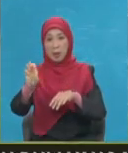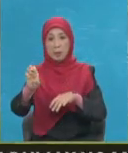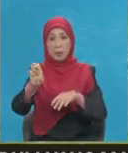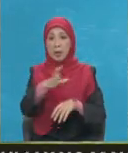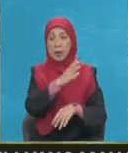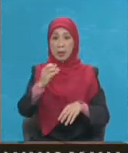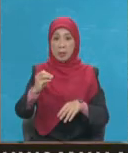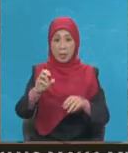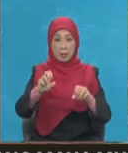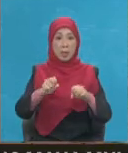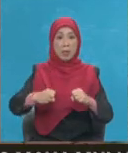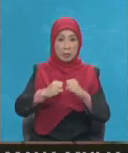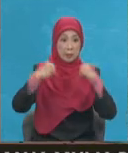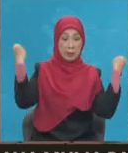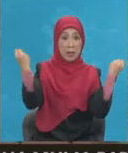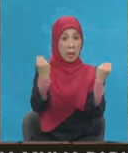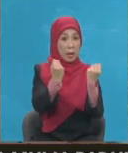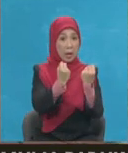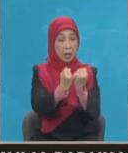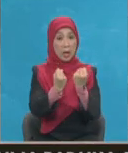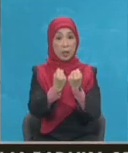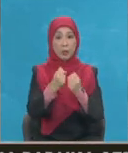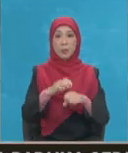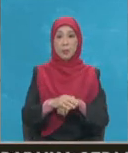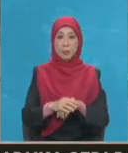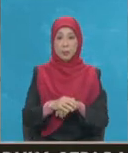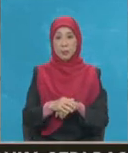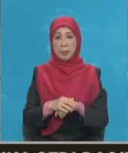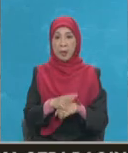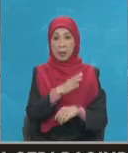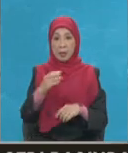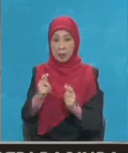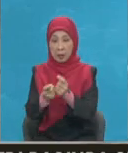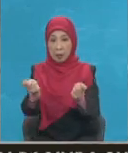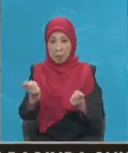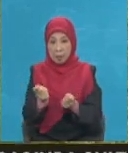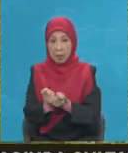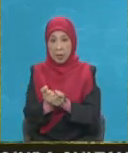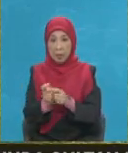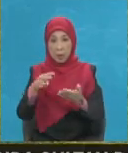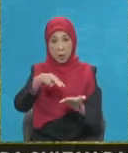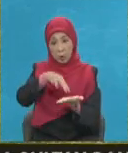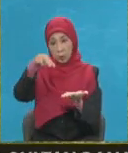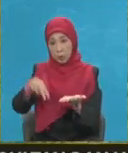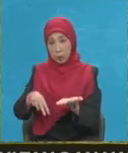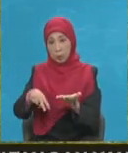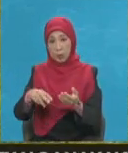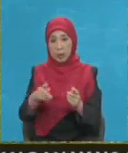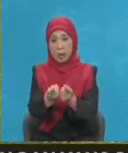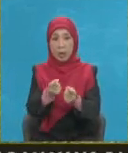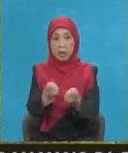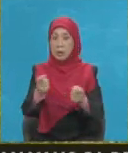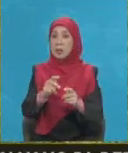dan kawasan stadium tertutup Kompleks Sukan Negara Hassan Al-Bolkiah. Manakala tempat penurunan adalah di kawasan berhadapan